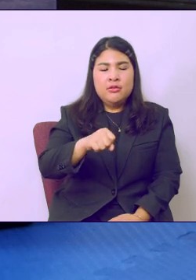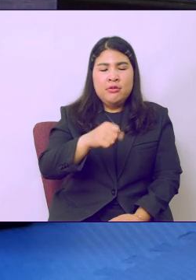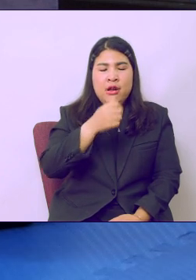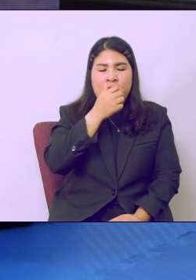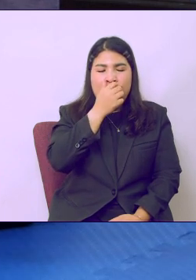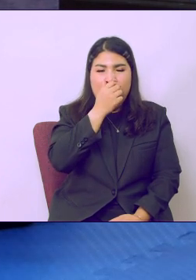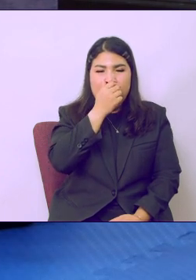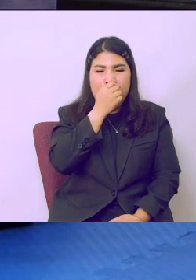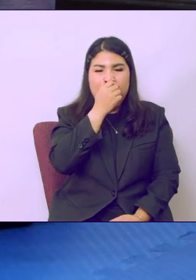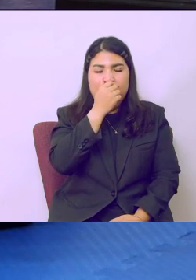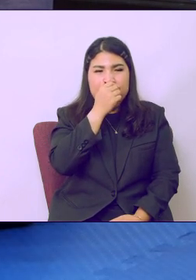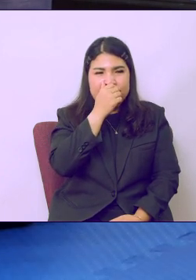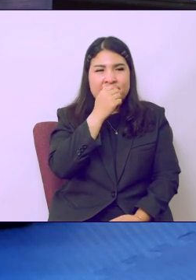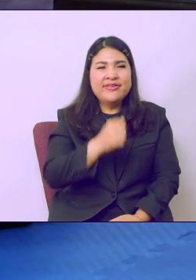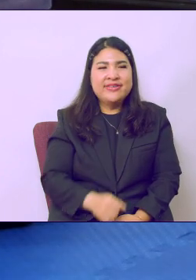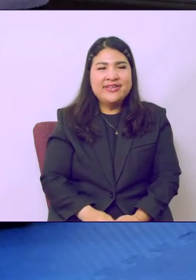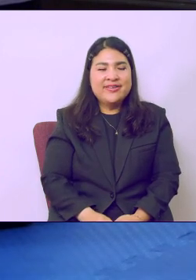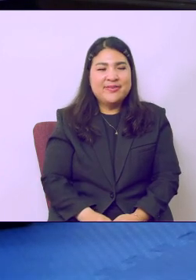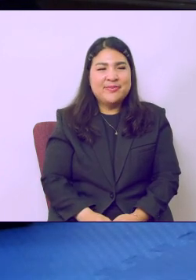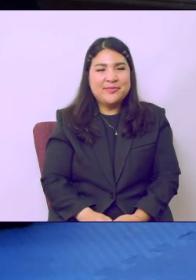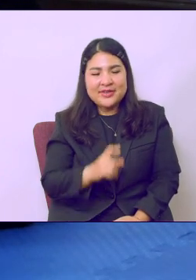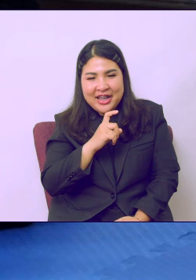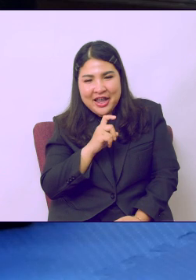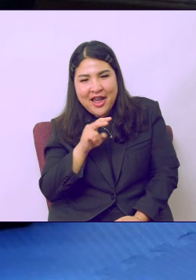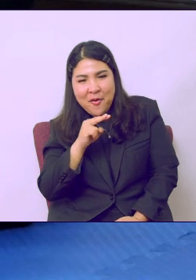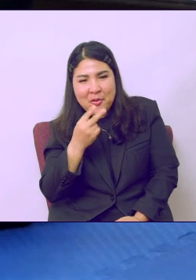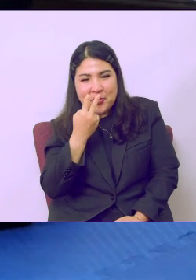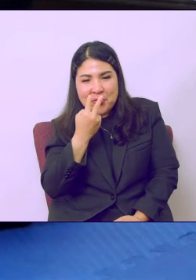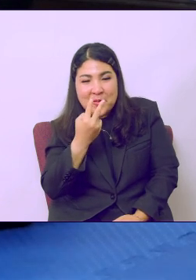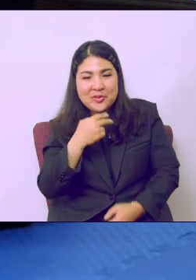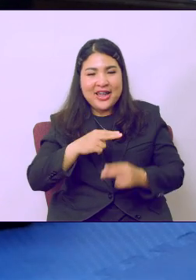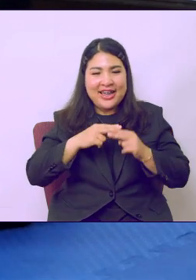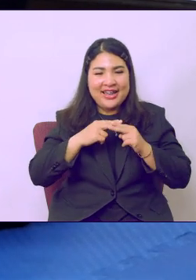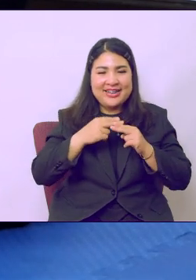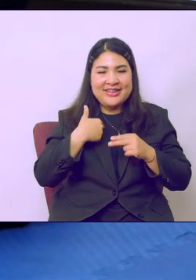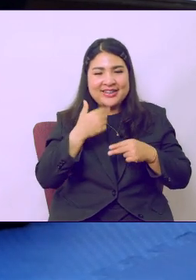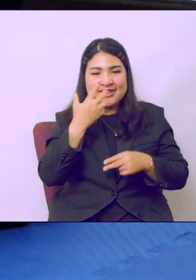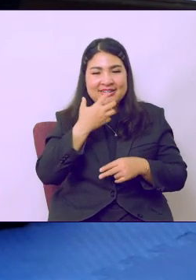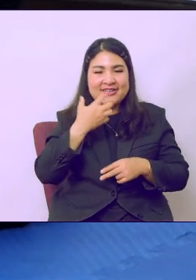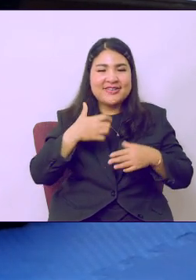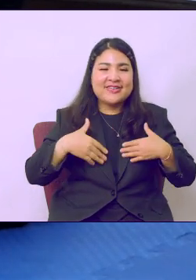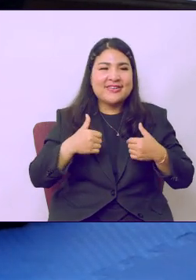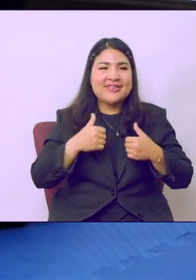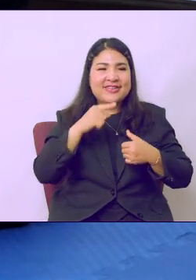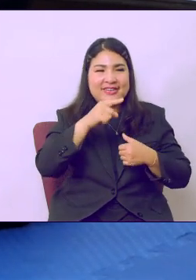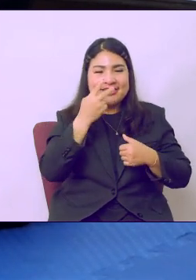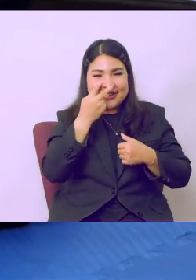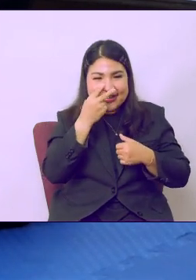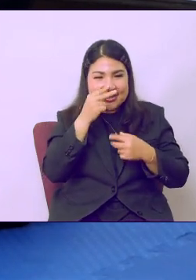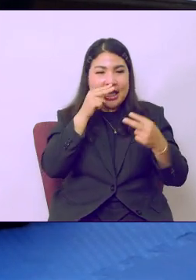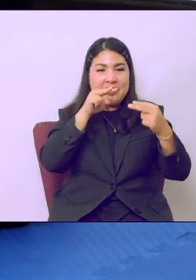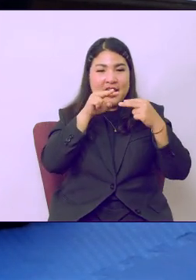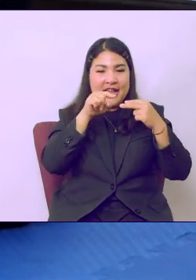9 10แหมชะโงกดูตัวเองด้วยแยิ้มเลย